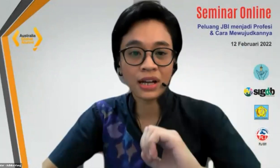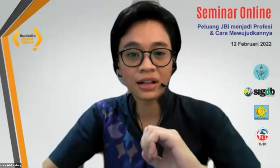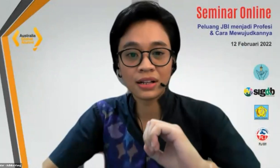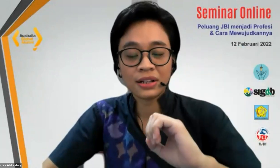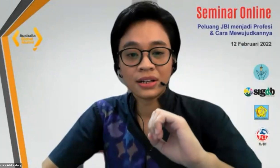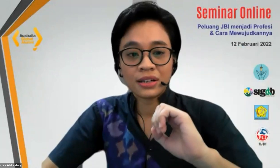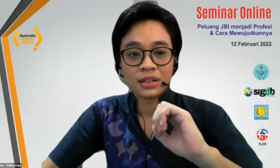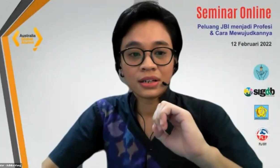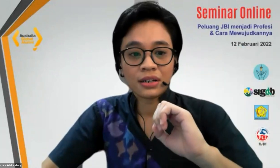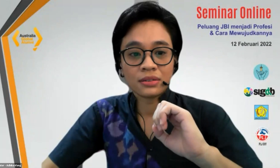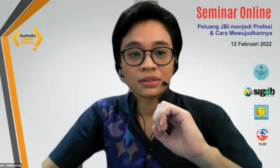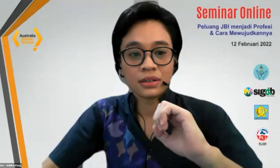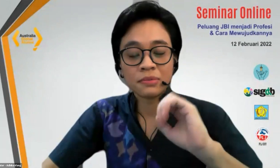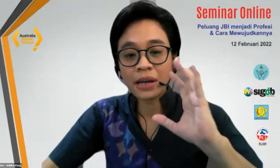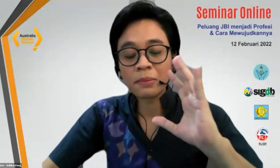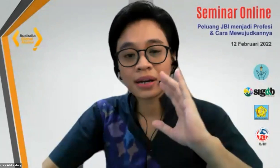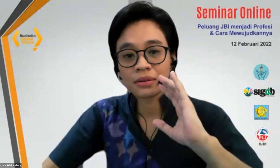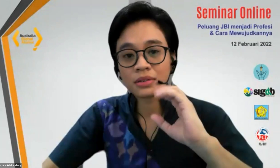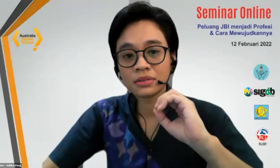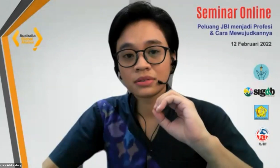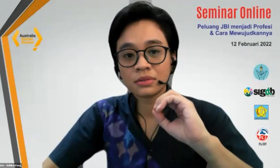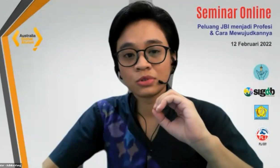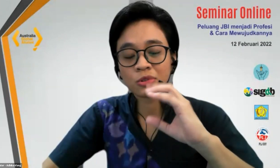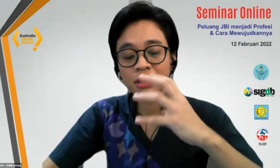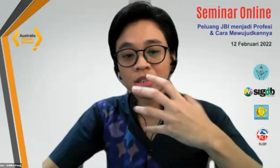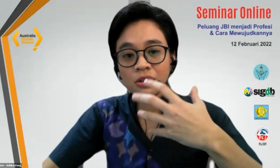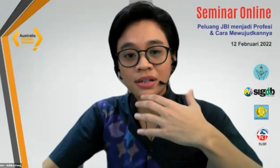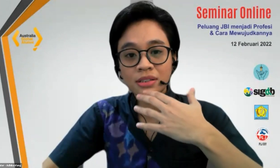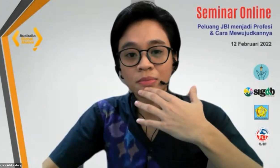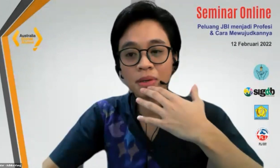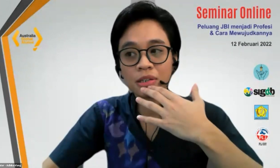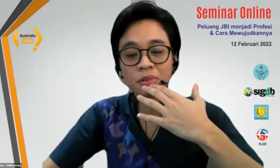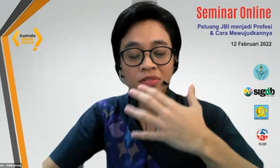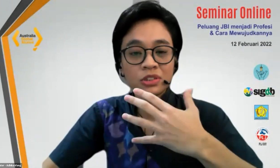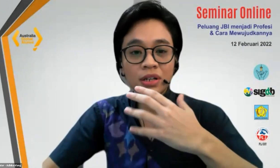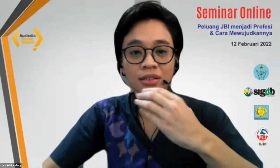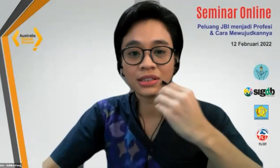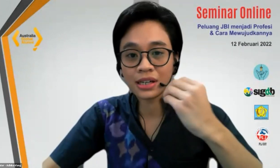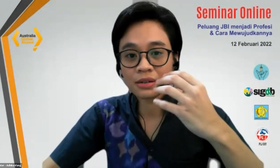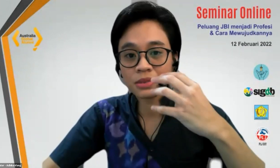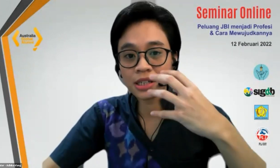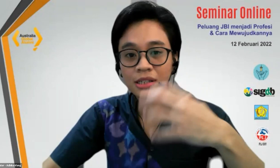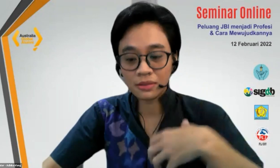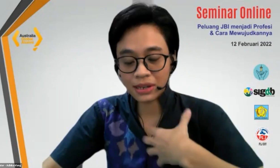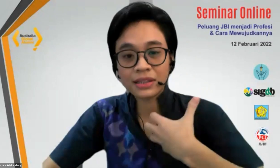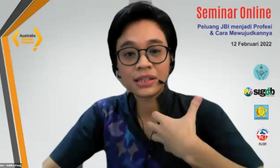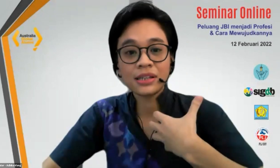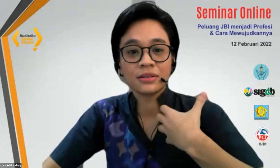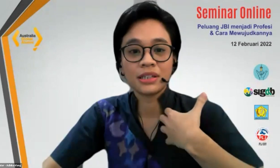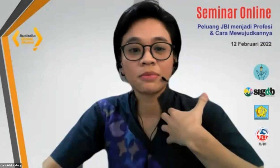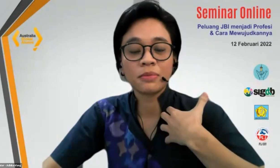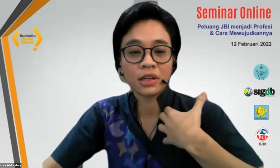profesional nah bagaimana untuk menjadi seorang Gebi profesional dan cara menjadi